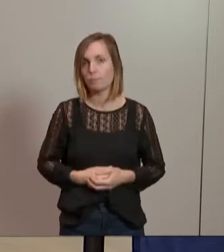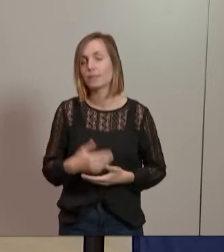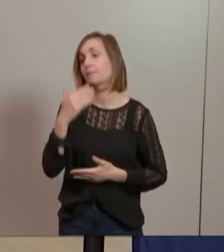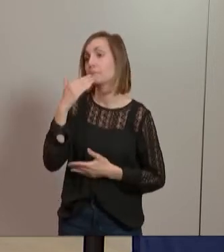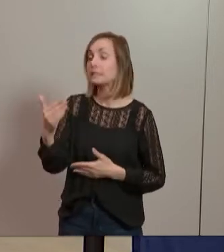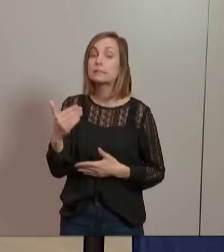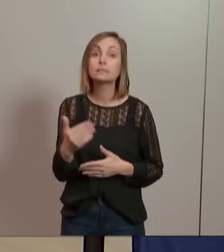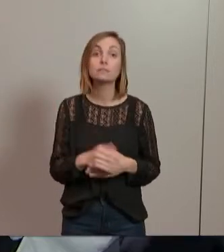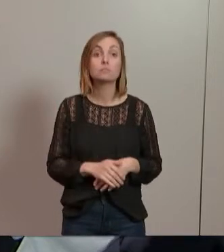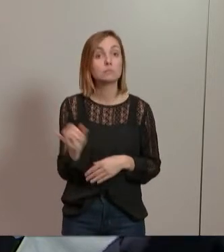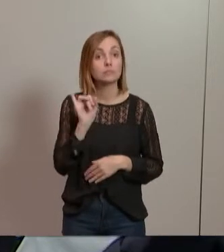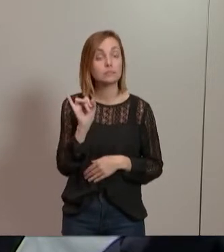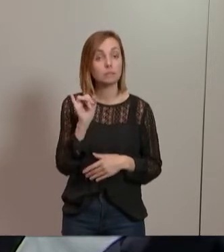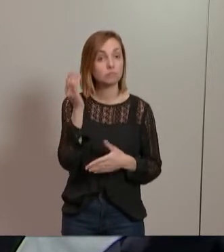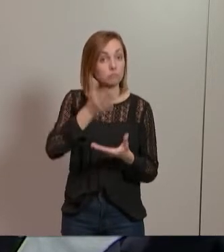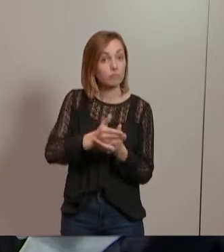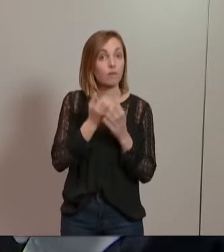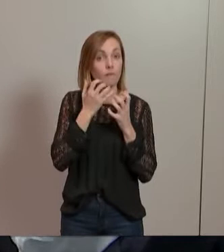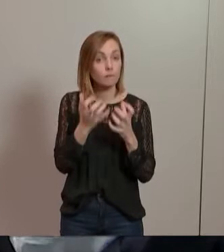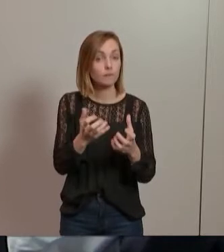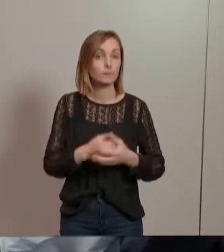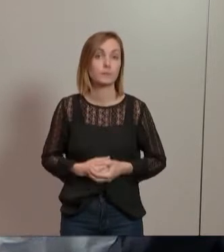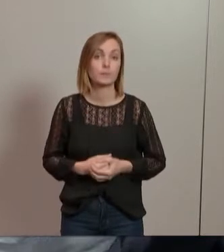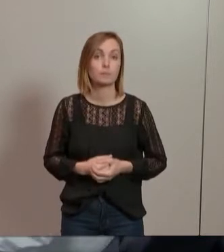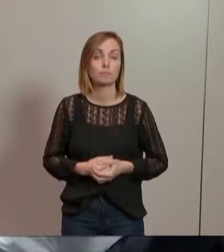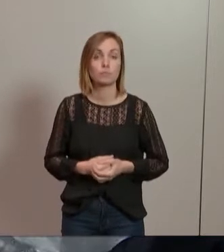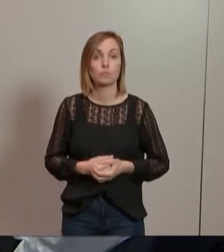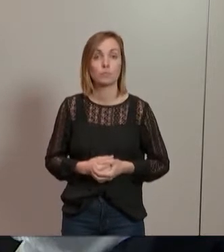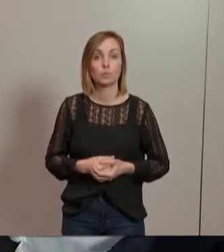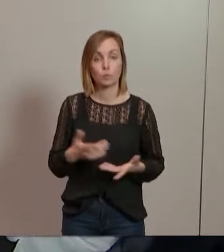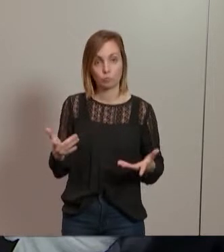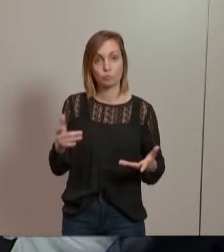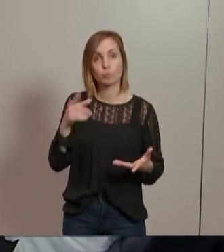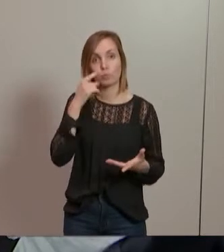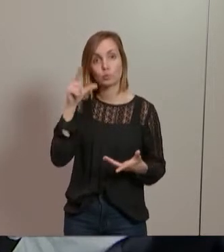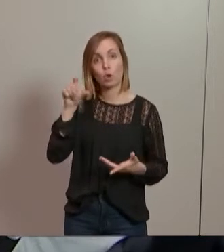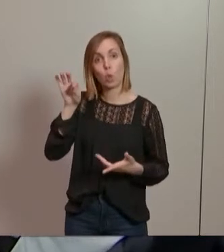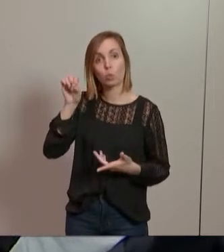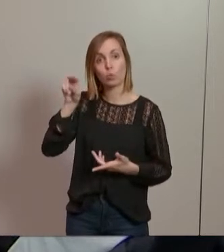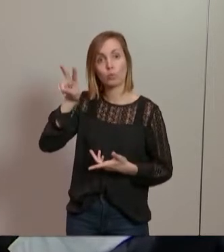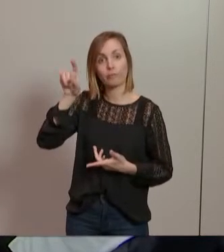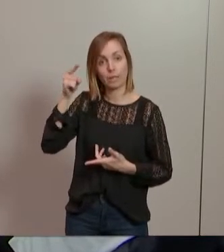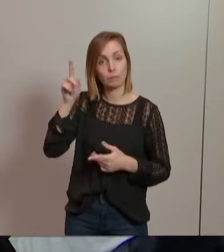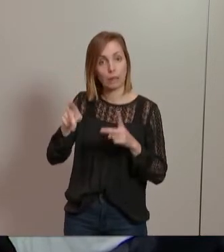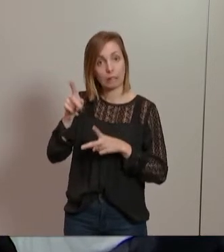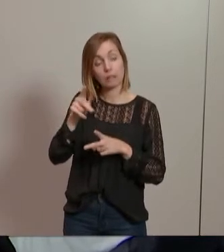Merci. Y a-t-il une autre intervention ? Je repasse la parole au rapporteur pour une éventuelle réponse.